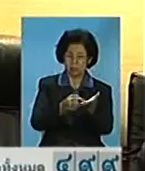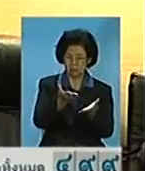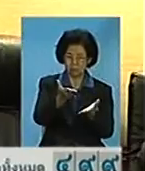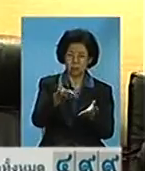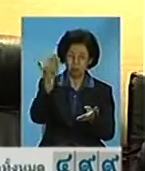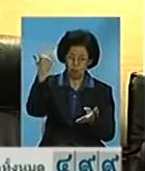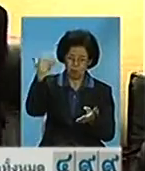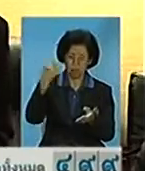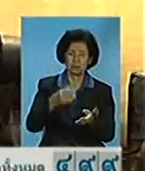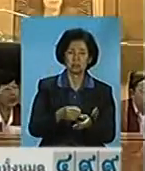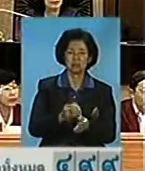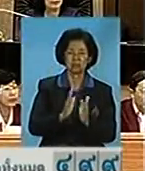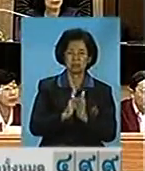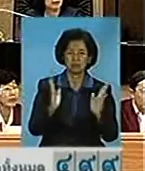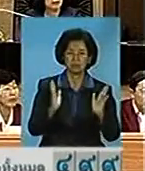ครับ